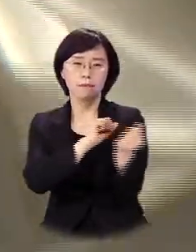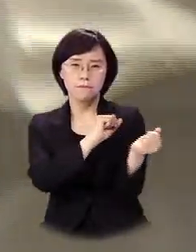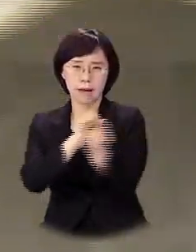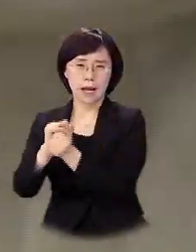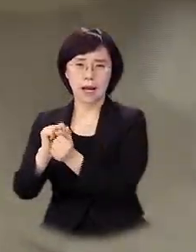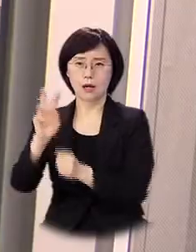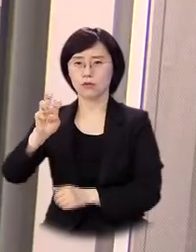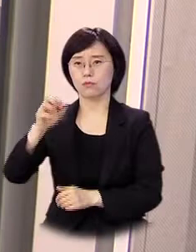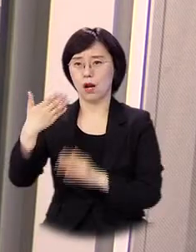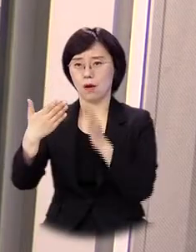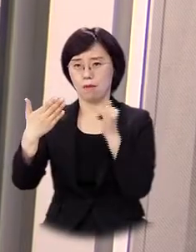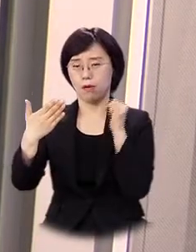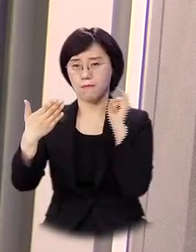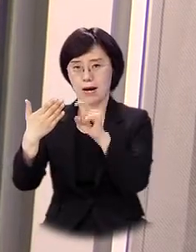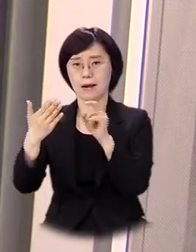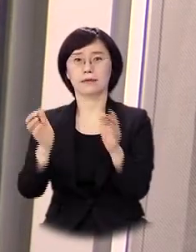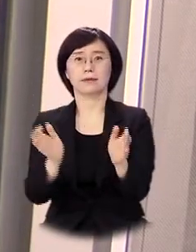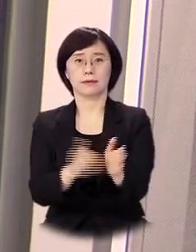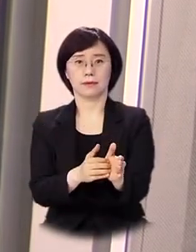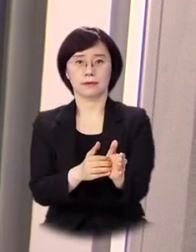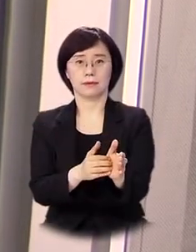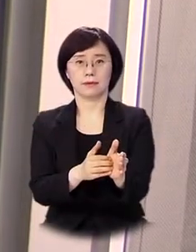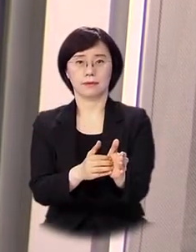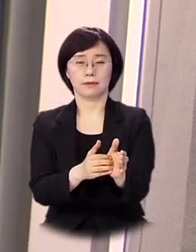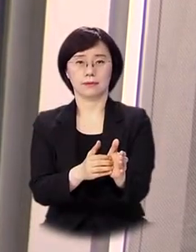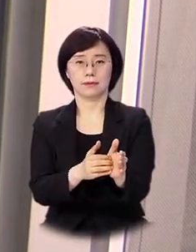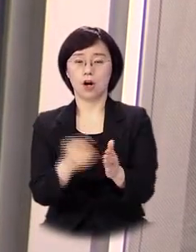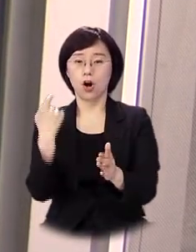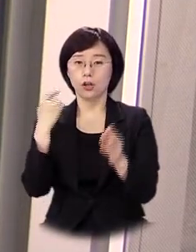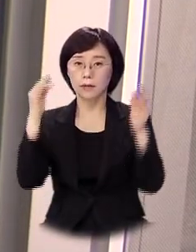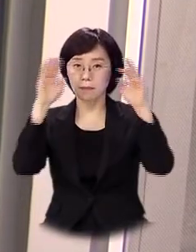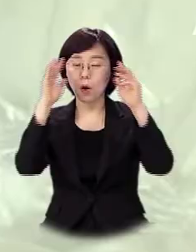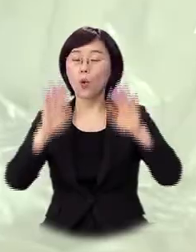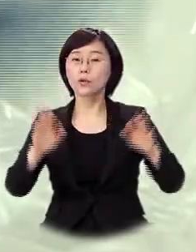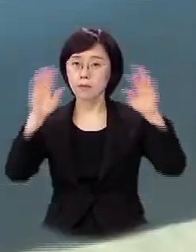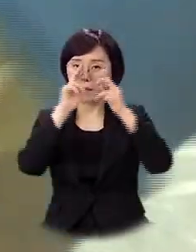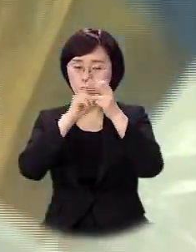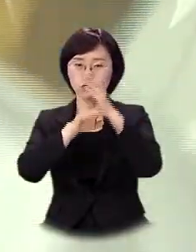등 29명이 확진됐습니다. 오늘 0시 이후 추가